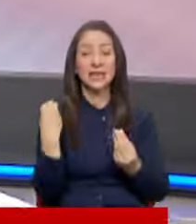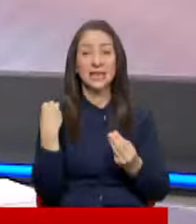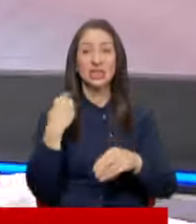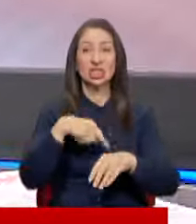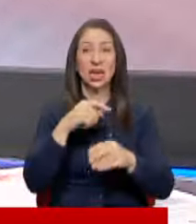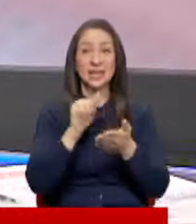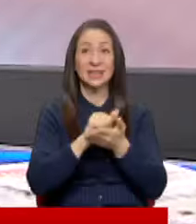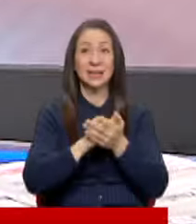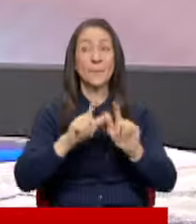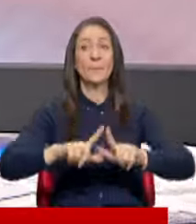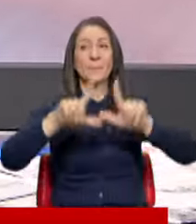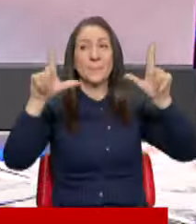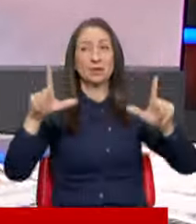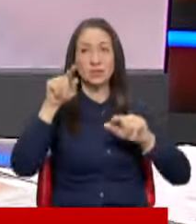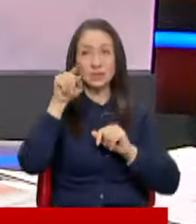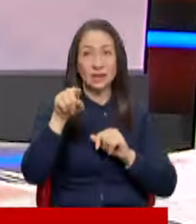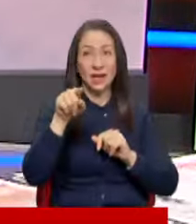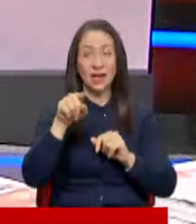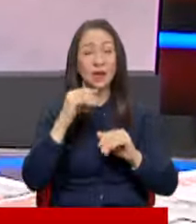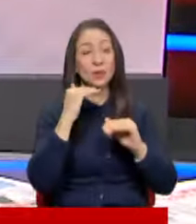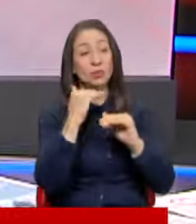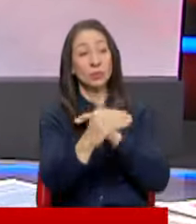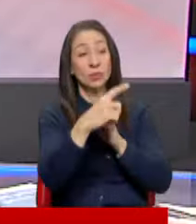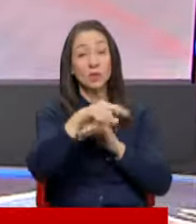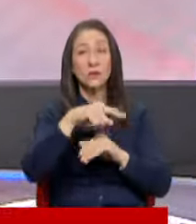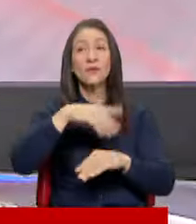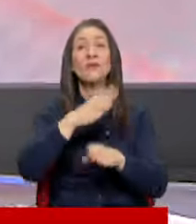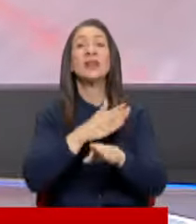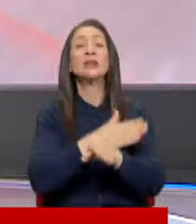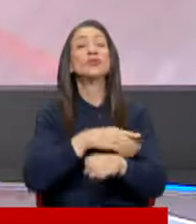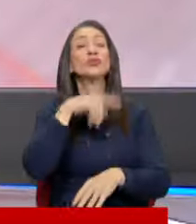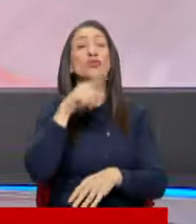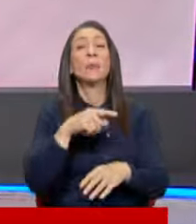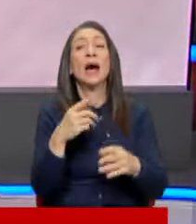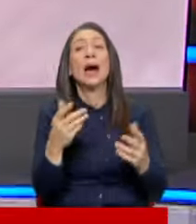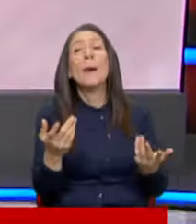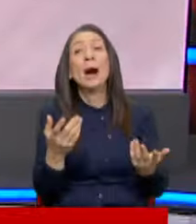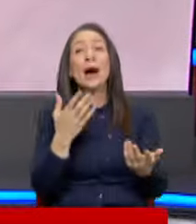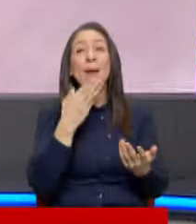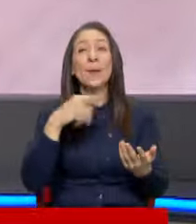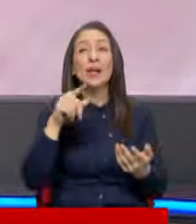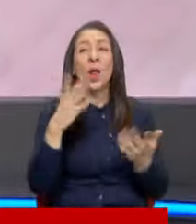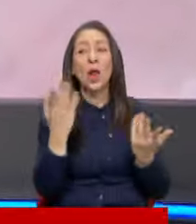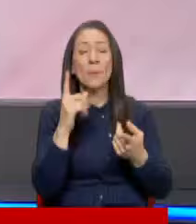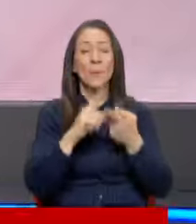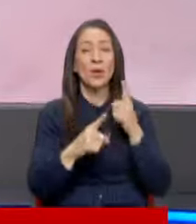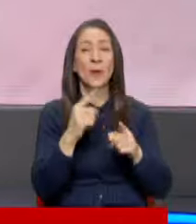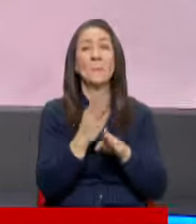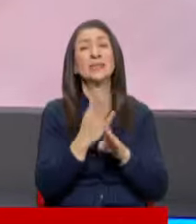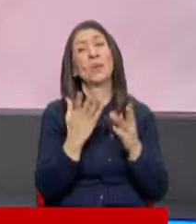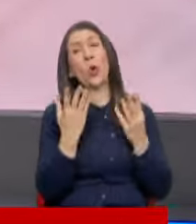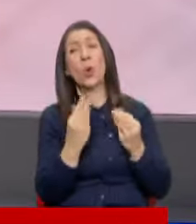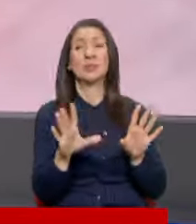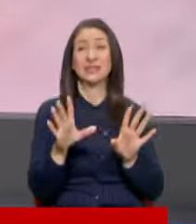Çağ Gazetesi'nin manşetinde vatandaşın gündeminde manşetinde ama emekliler de öyle siyasete malzeme